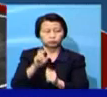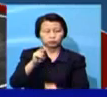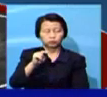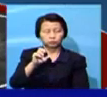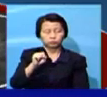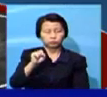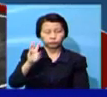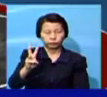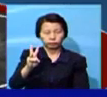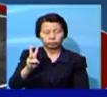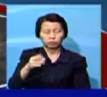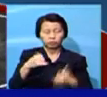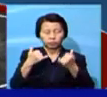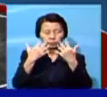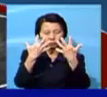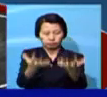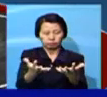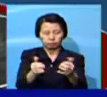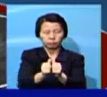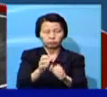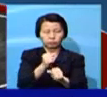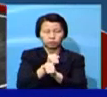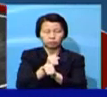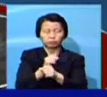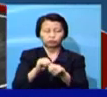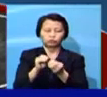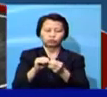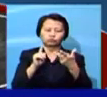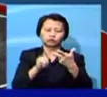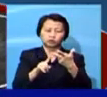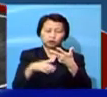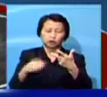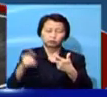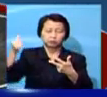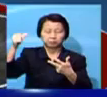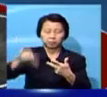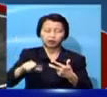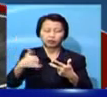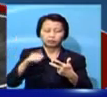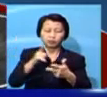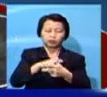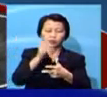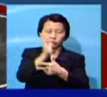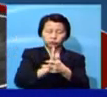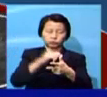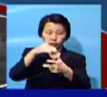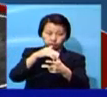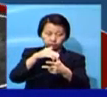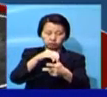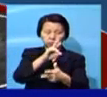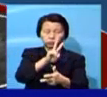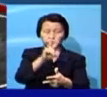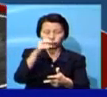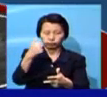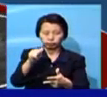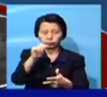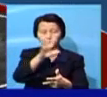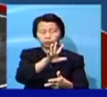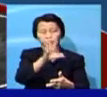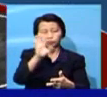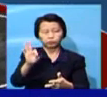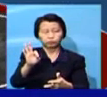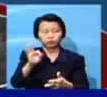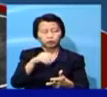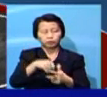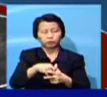bowling Padang negara Nur hasashimah Ismail meraih pingat Gangsa selepas tewas kepada pemain New Zealand Joe Edward 21 59